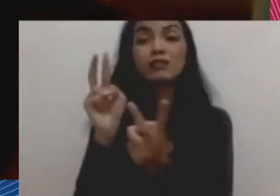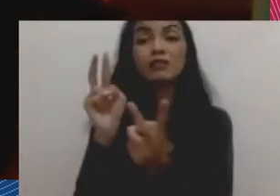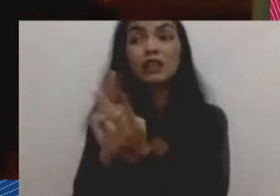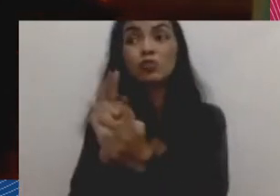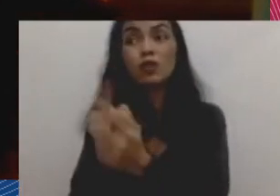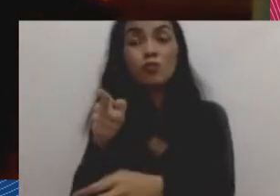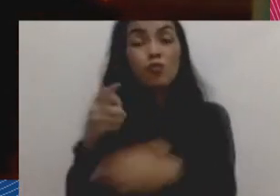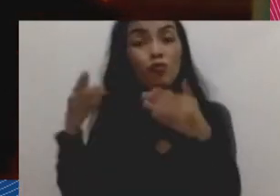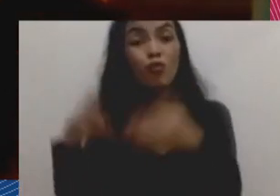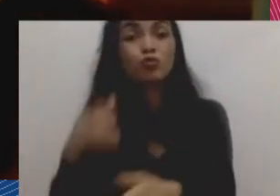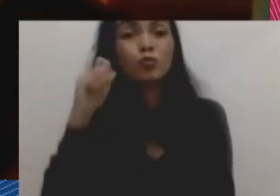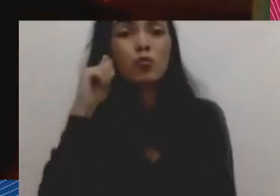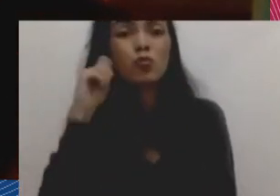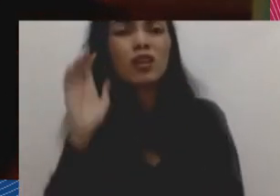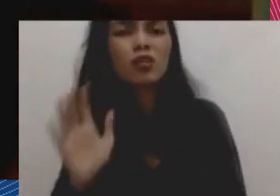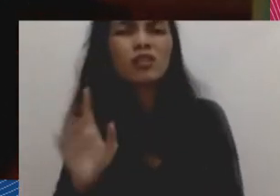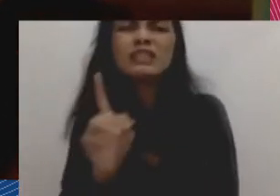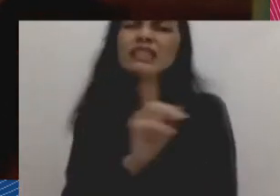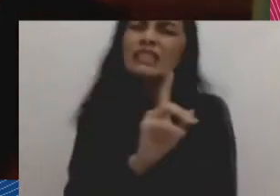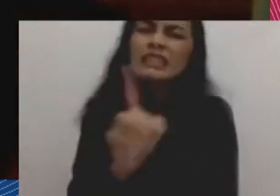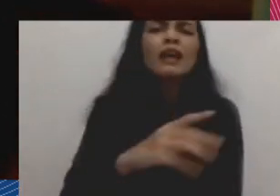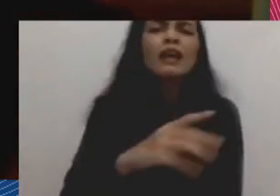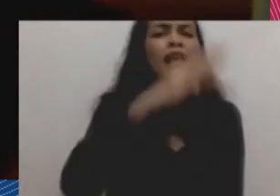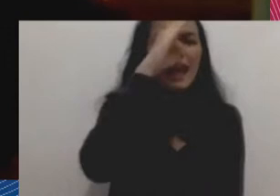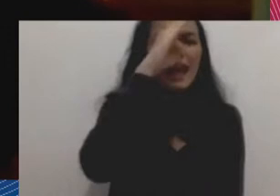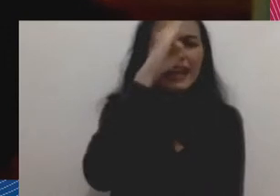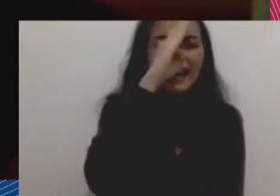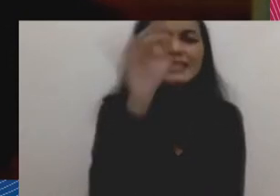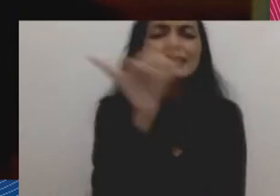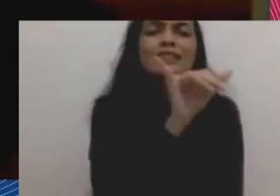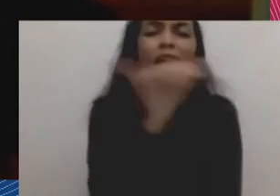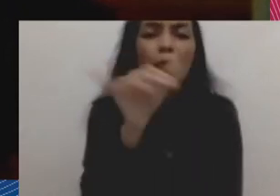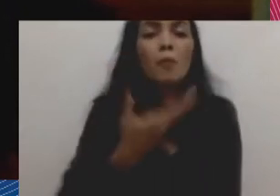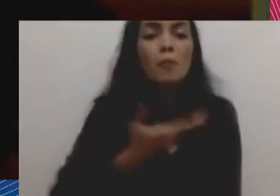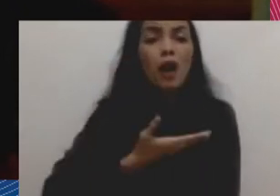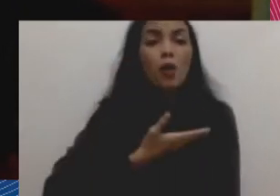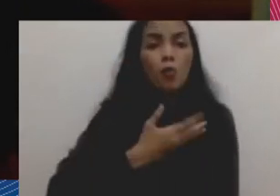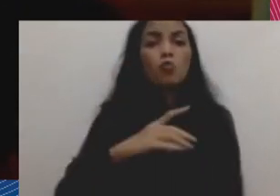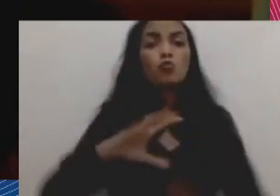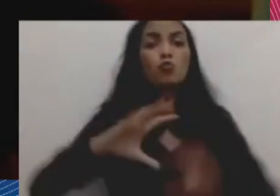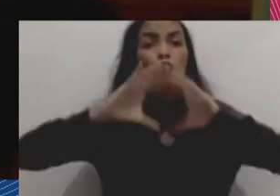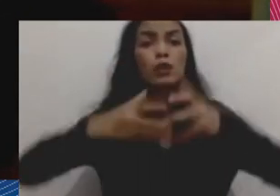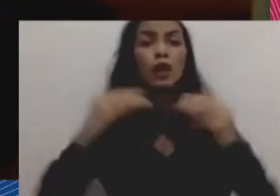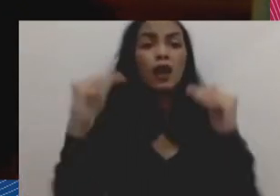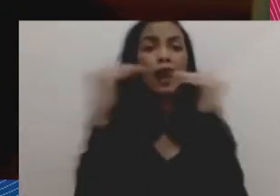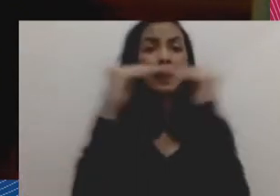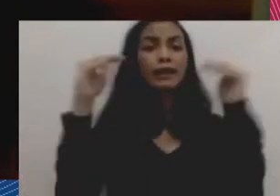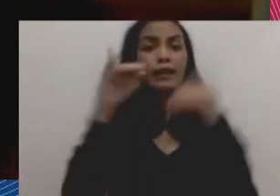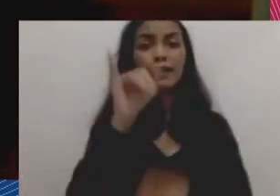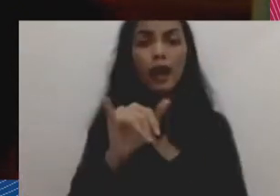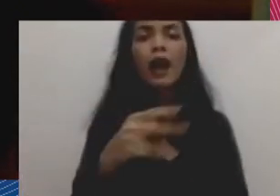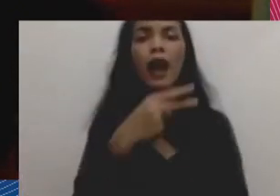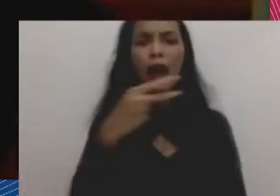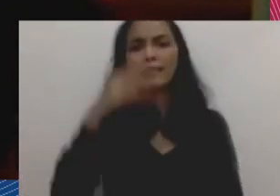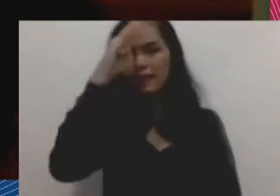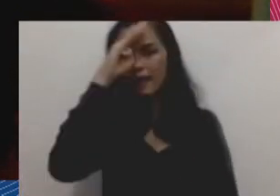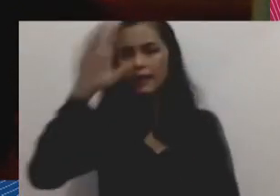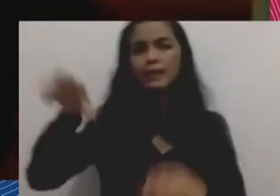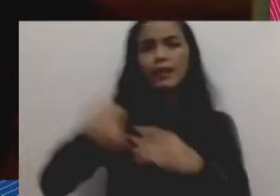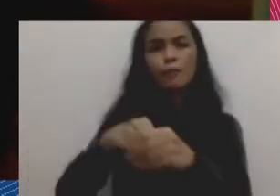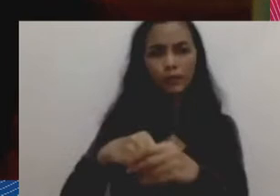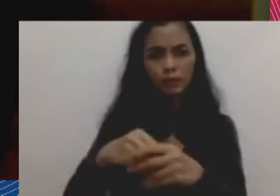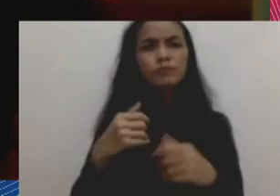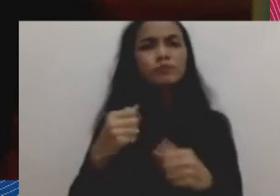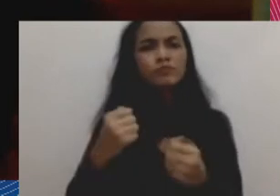juga persoalan laki-laki yang ingin mewujudkan sebuah dunia yang lebih adil. Dan itu menurut saya